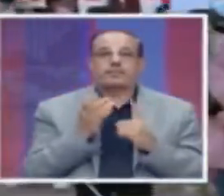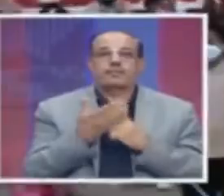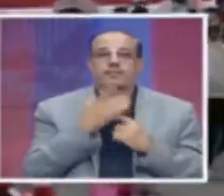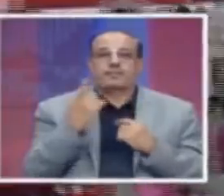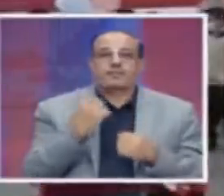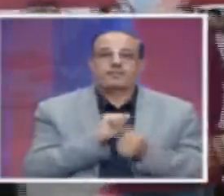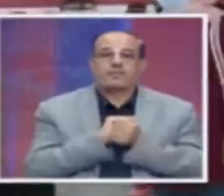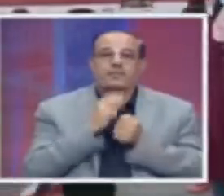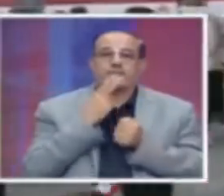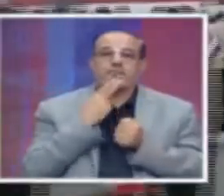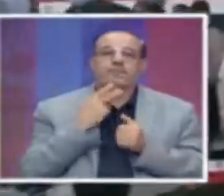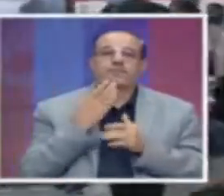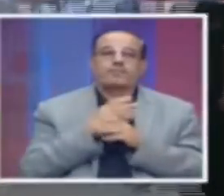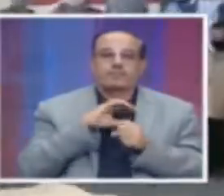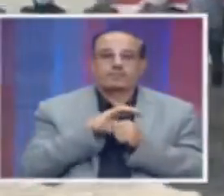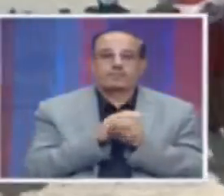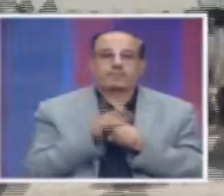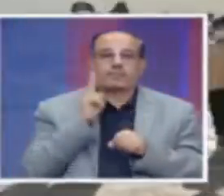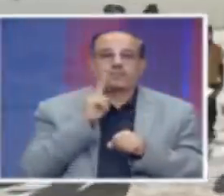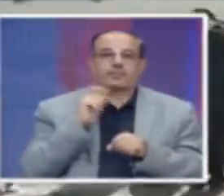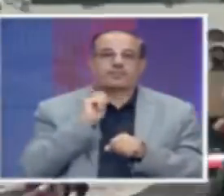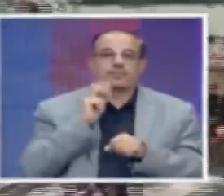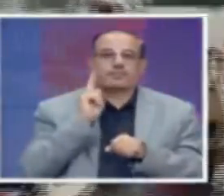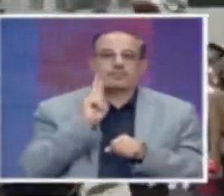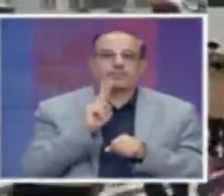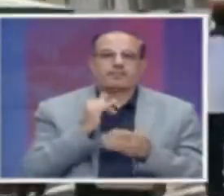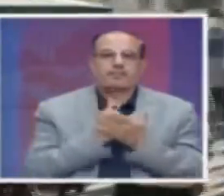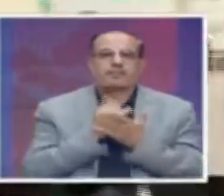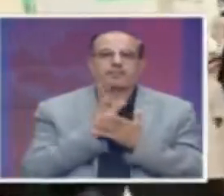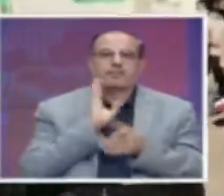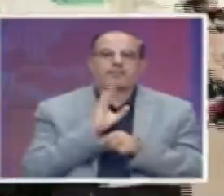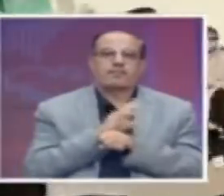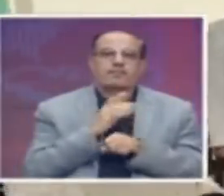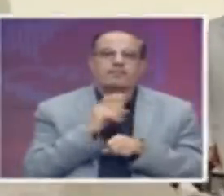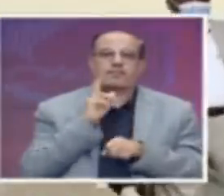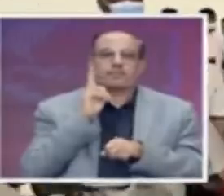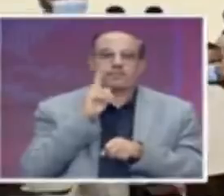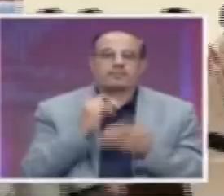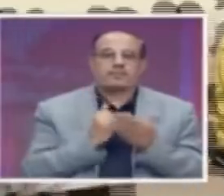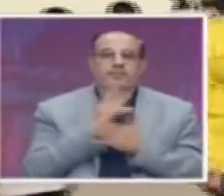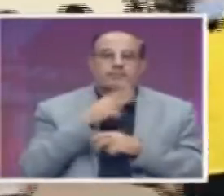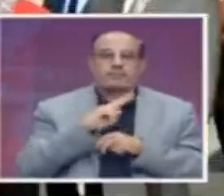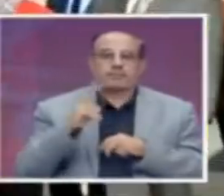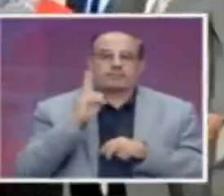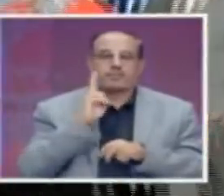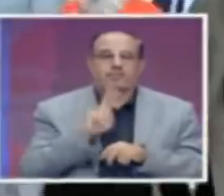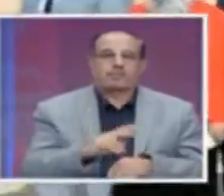للوقاية من فيروس كورونا، تتواصل جولات المحافظين ومسؤولي التعليم بالمحافظات بالمدارس المختلفة.